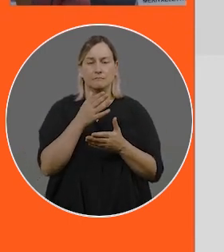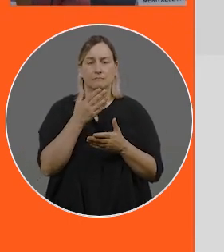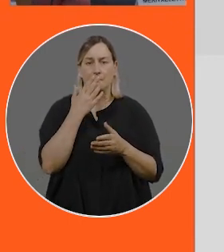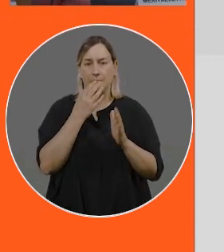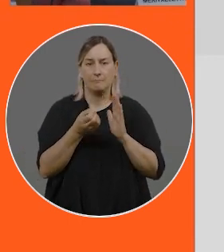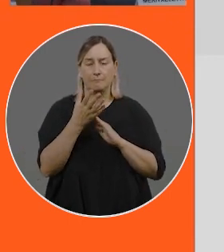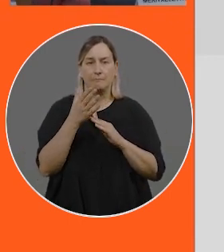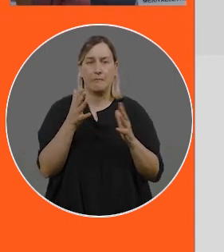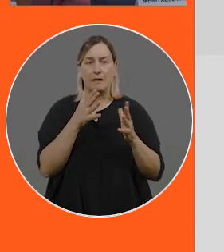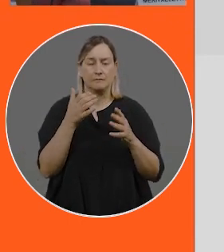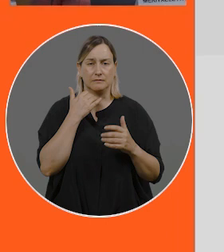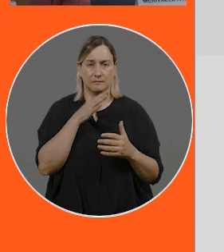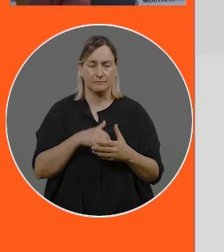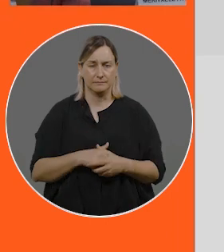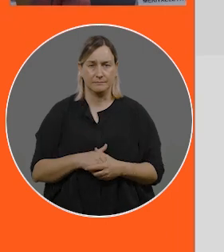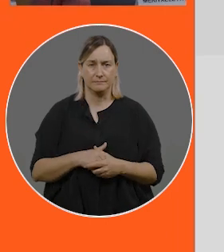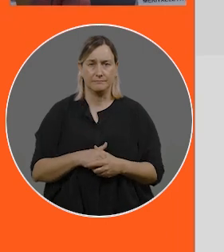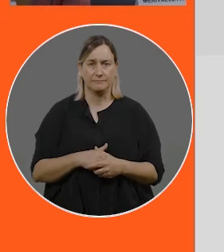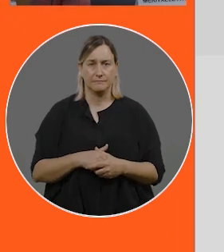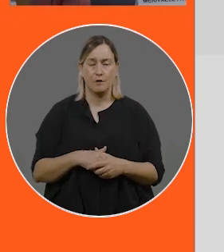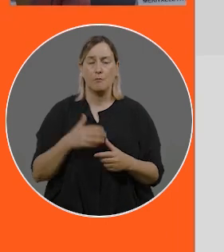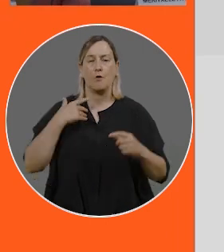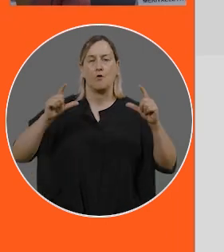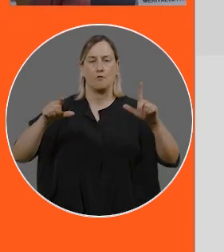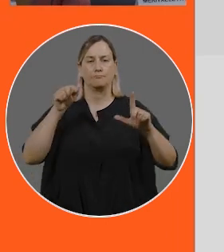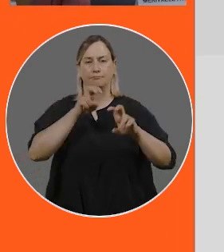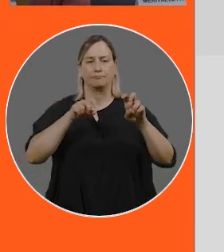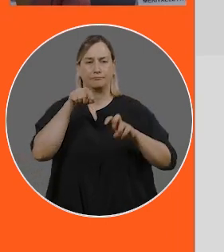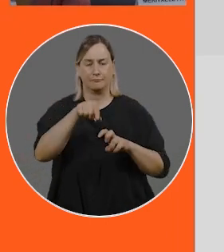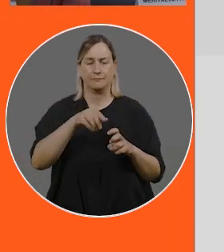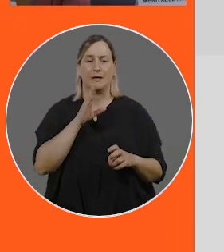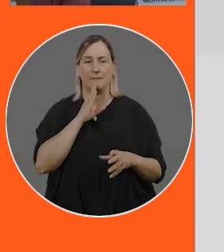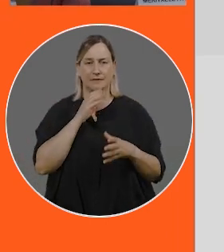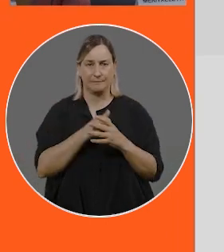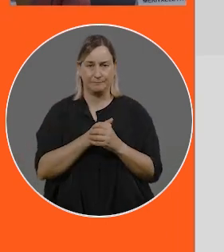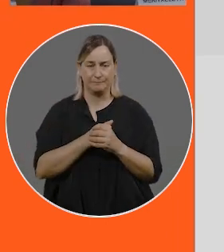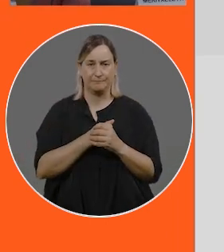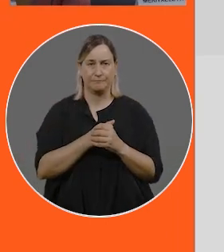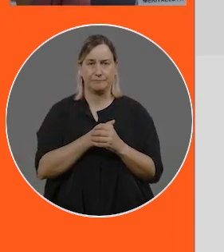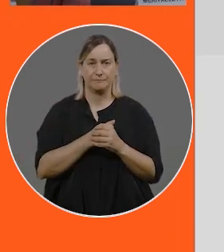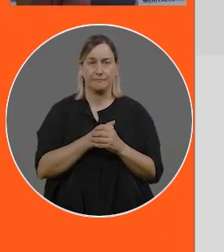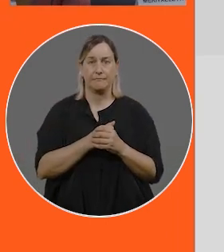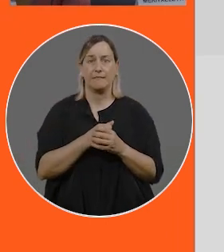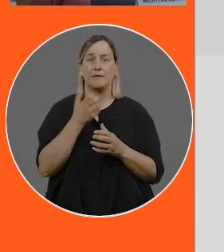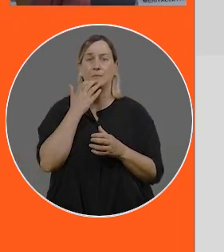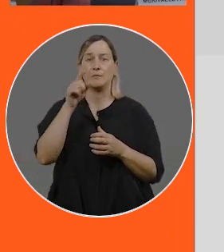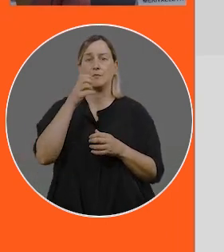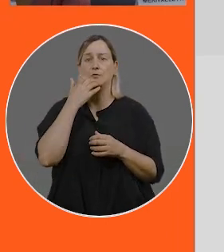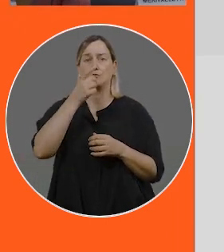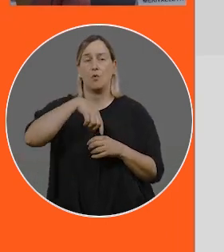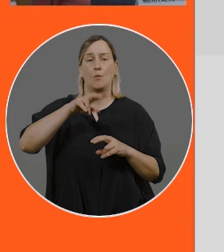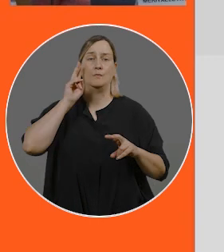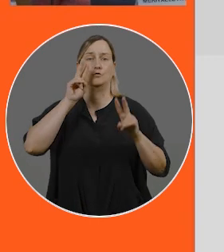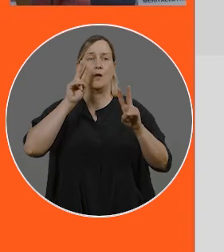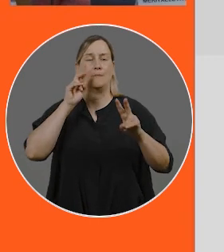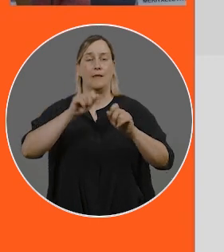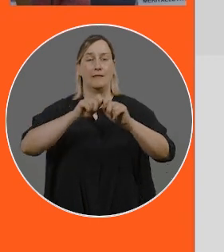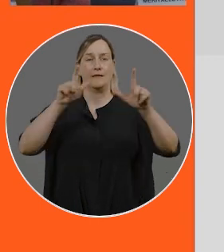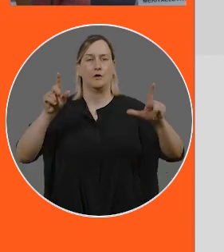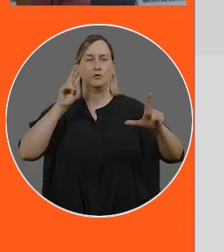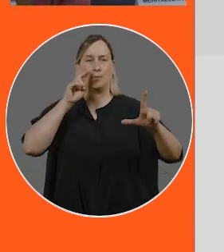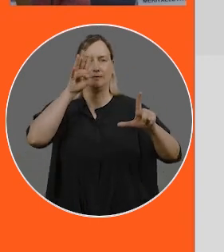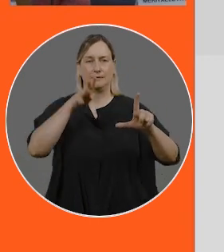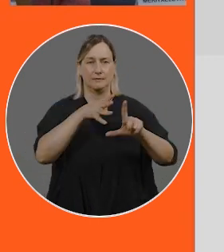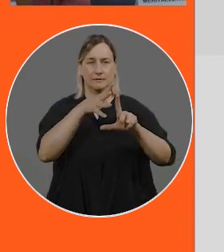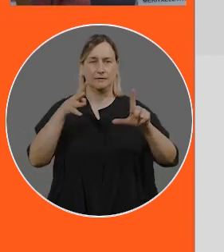d'encabezament. Ara jo ja m'he situat aquí. Què passa? Aquí, probablement vosaltres, visualment esteu veient una taula.